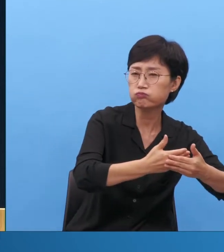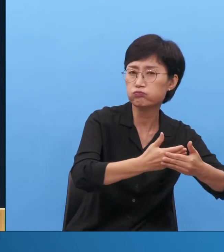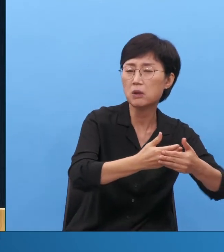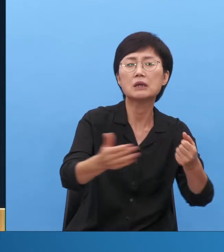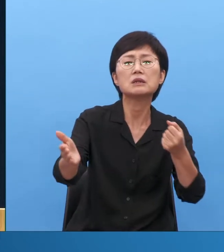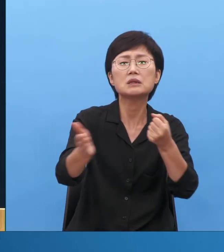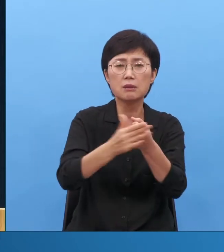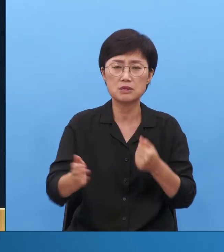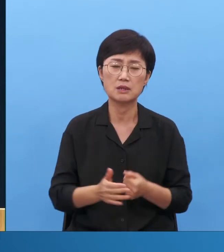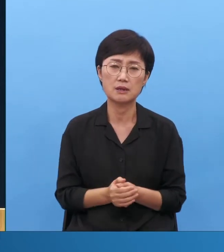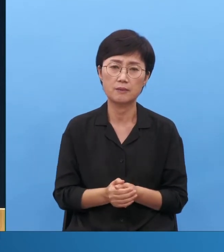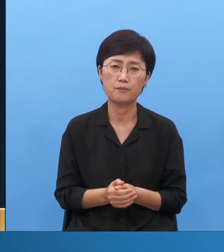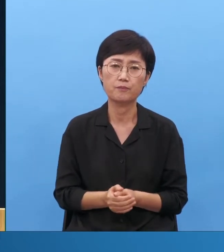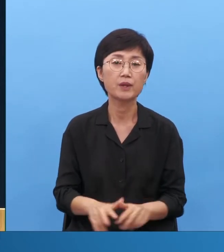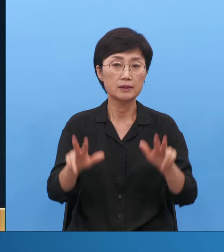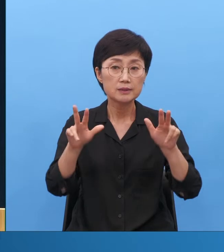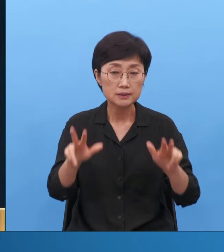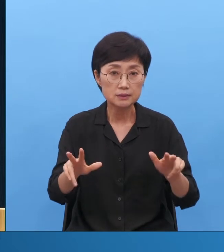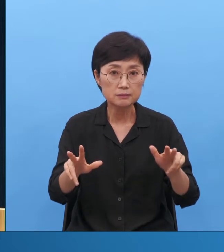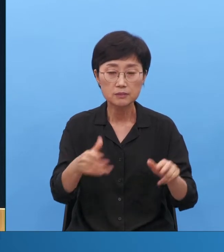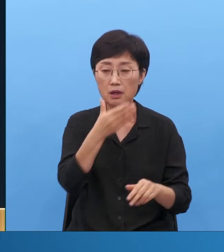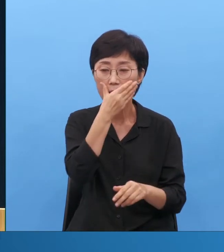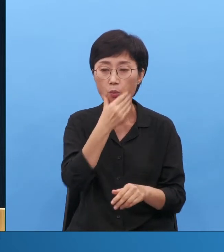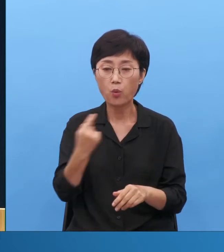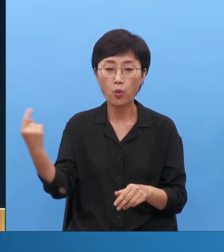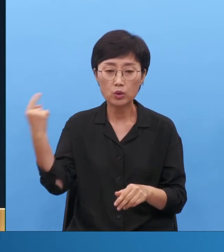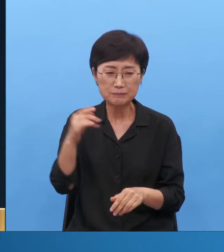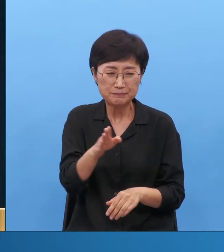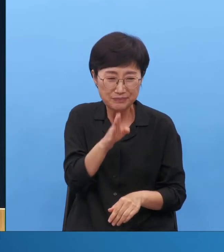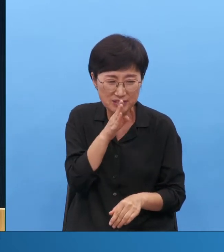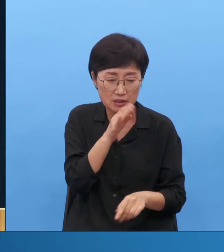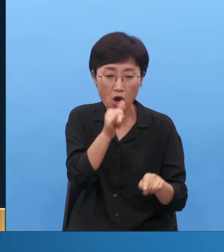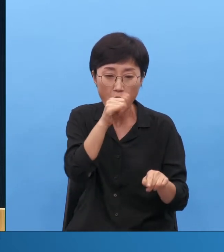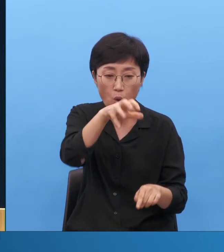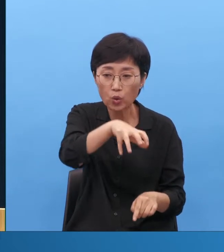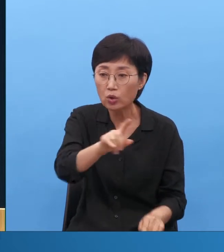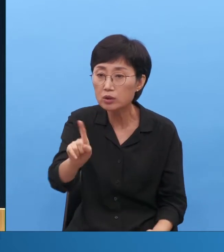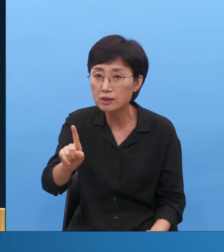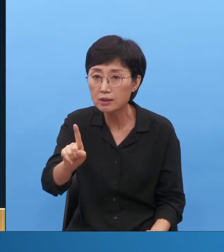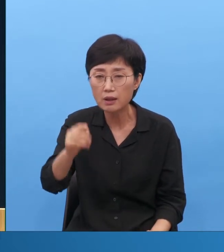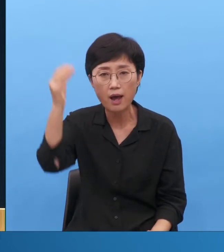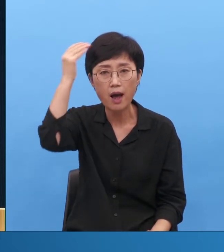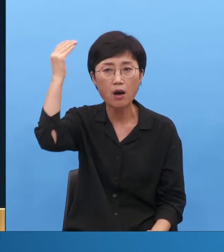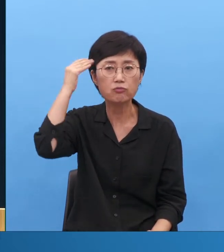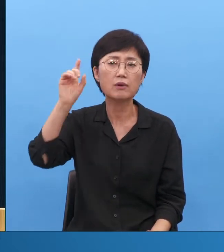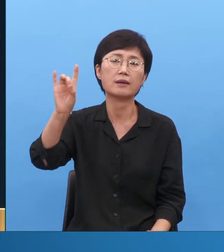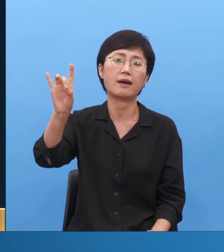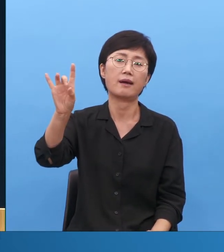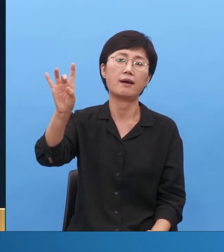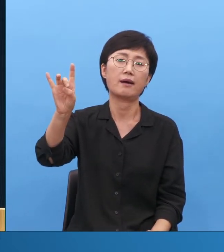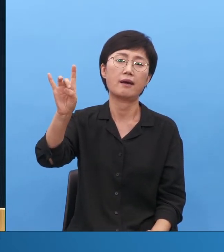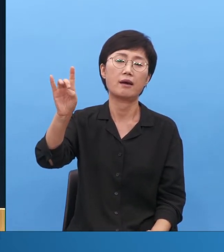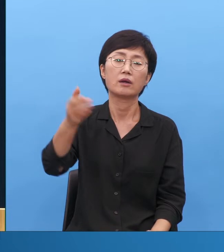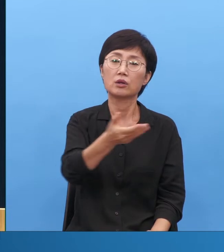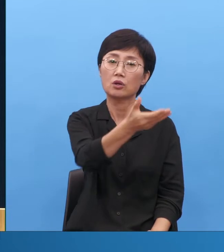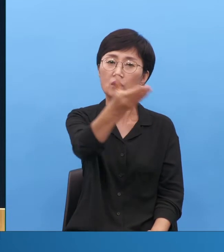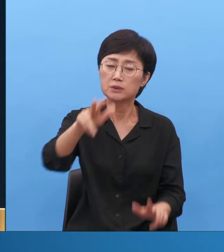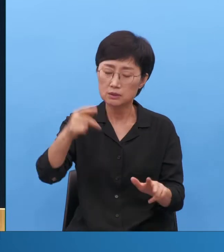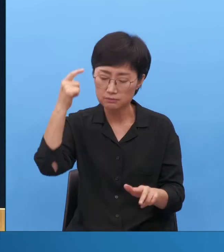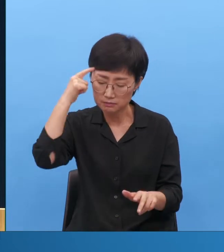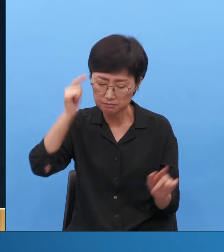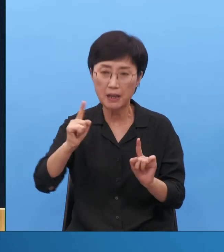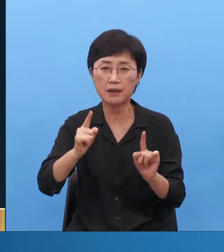복음 증거되고 바로 하는 나라가 별로 없습니다. 우리 한국밖에 없습니다. 정신 차려야 돼요. Today, there are not many churches or many